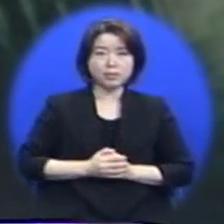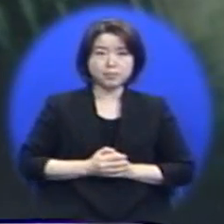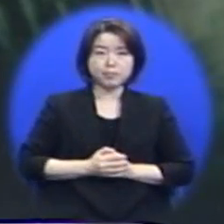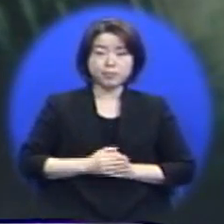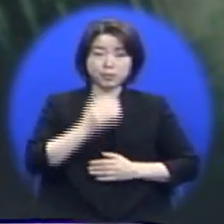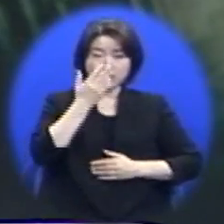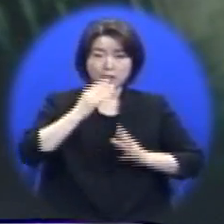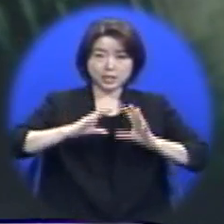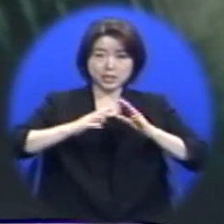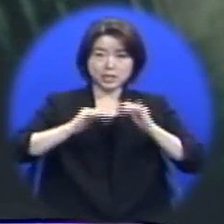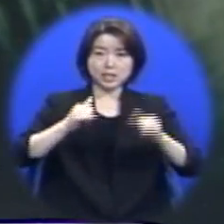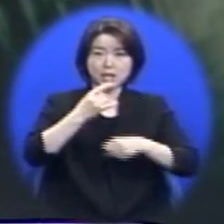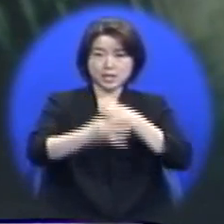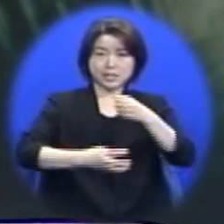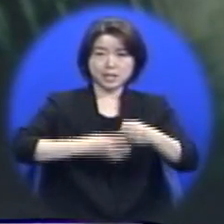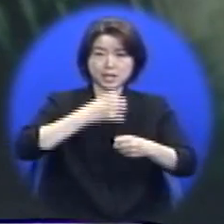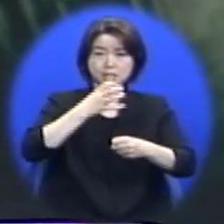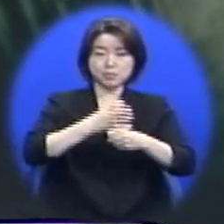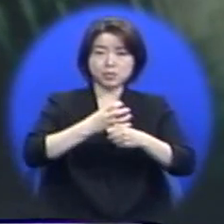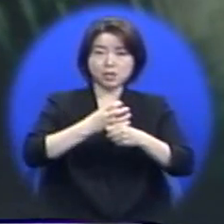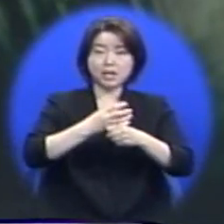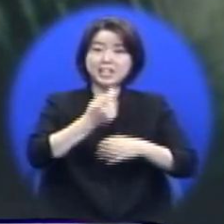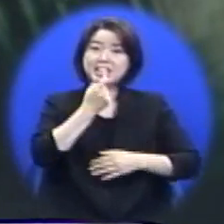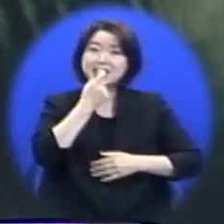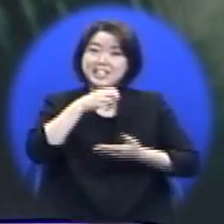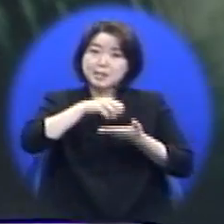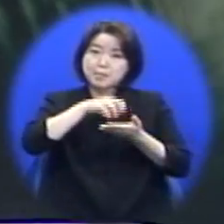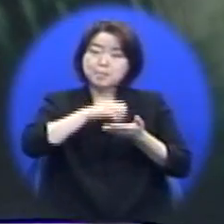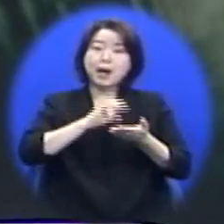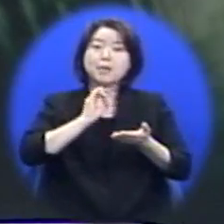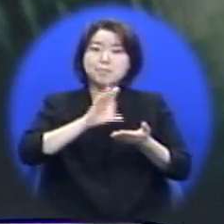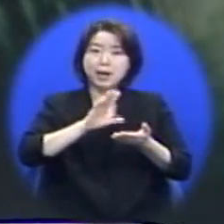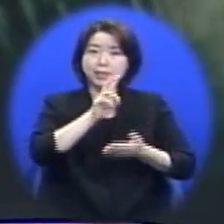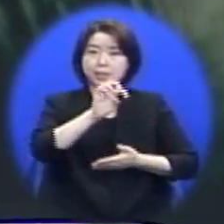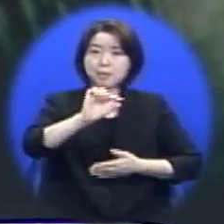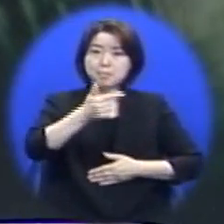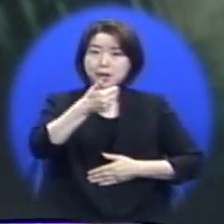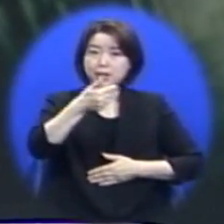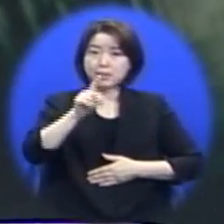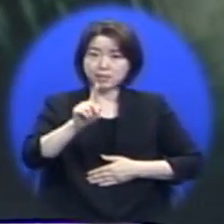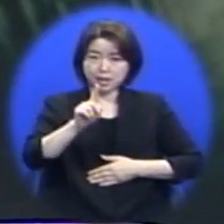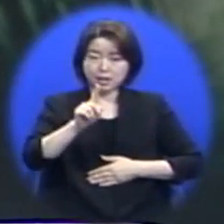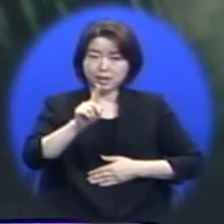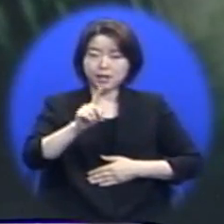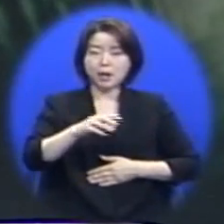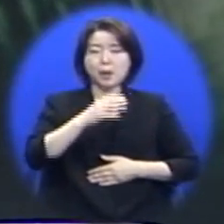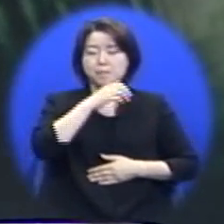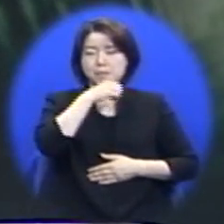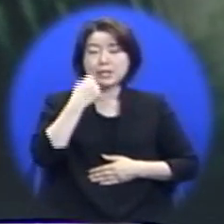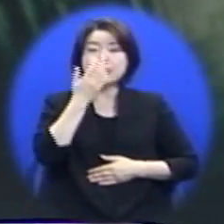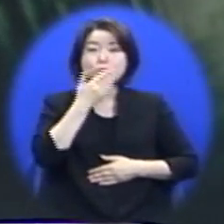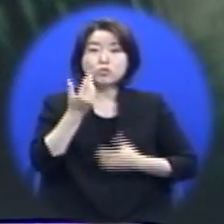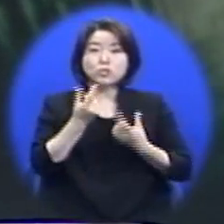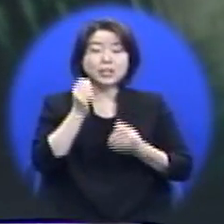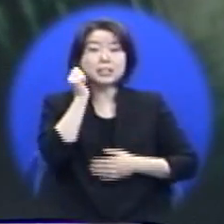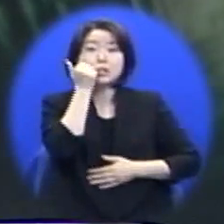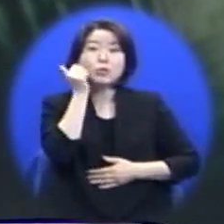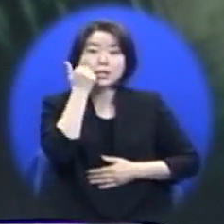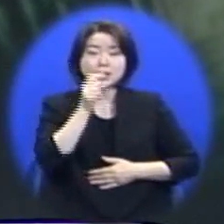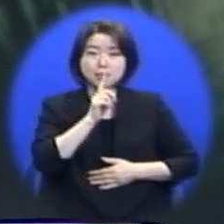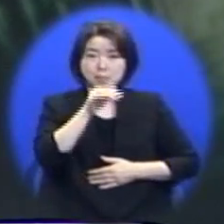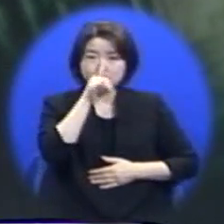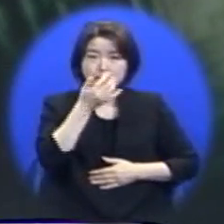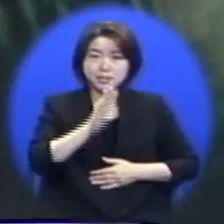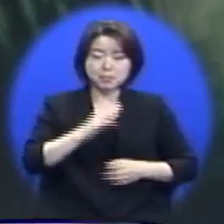이스라엘 백성들이 40년 만나 만 먹었습니다. 만나가 맛있는 꿀과 같은 과자였다고는 하지만